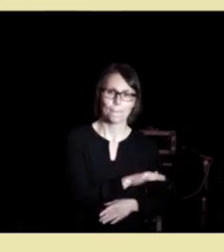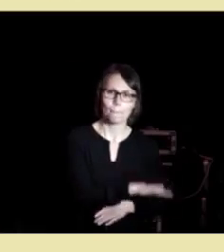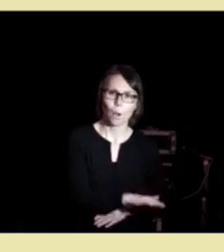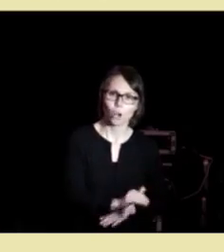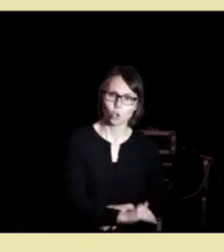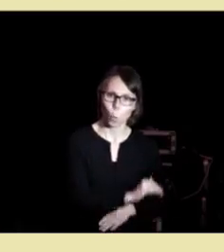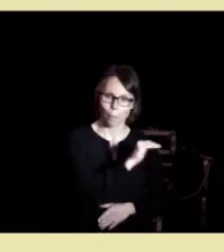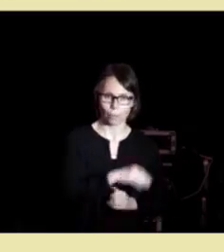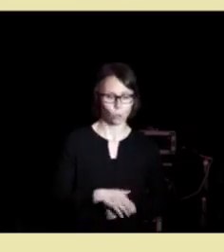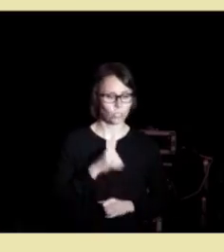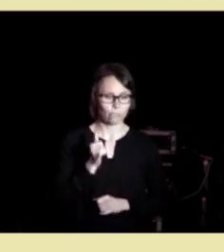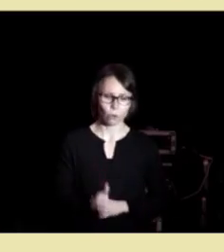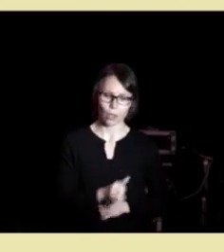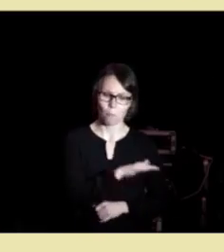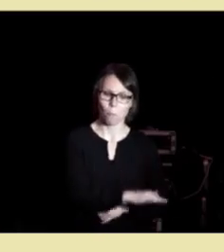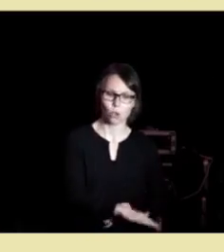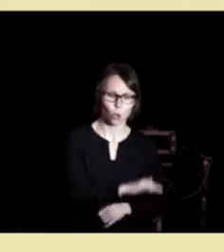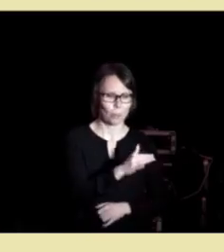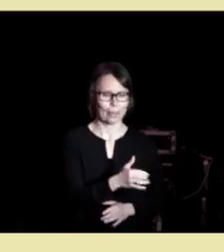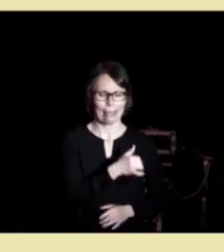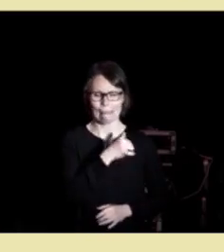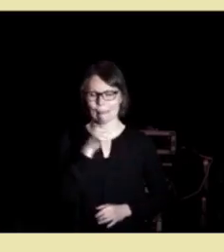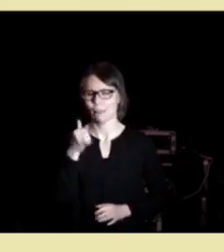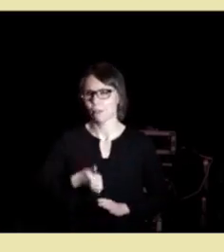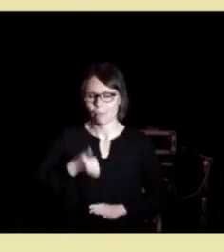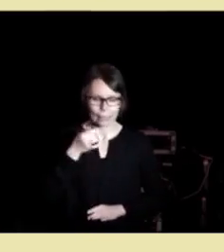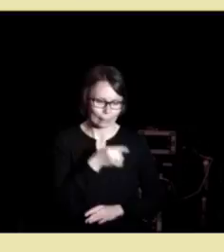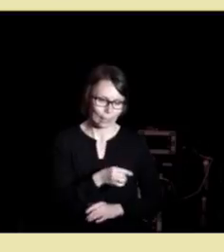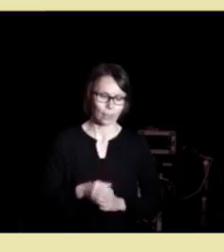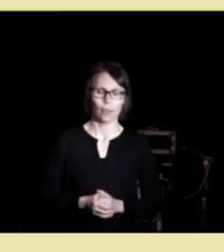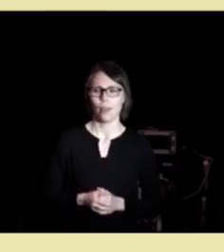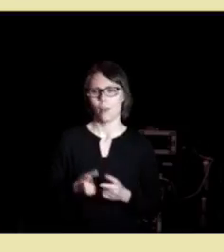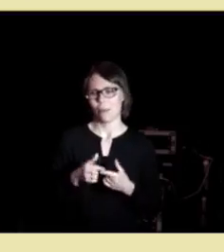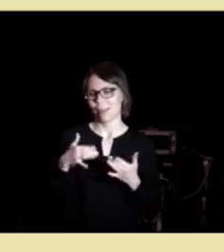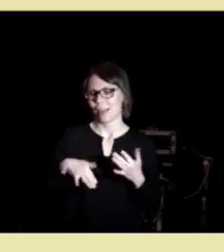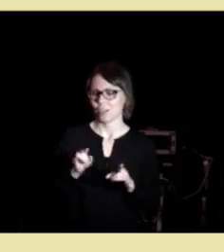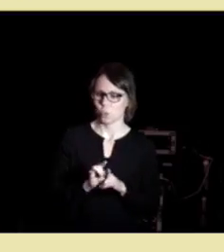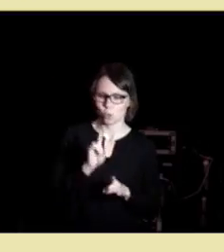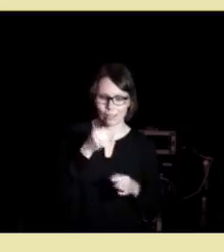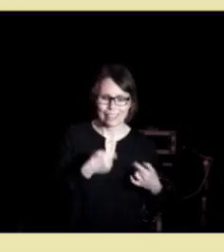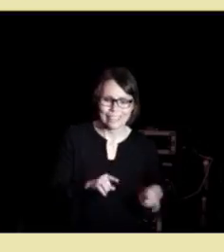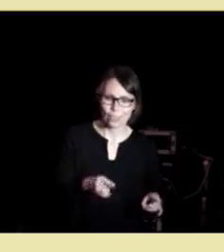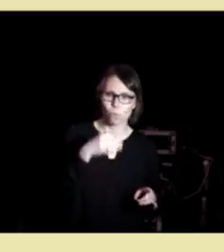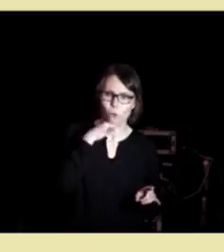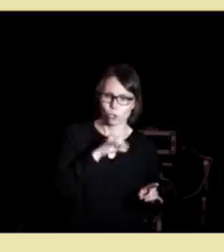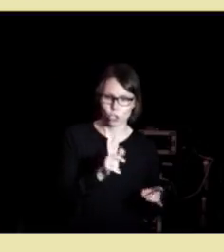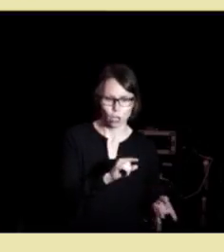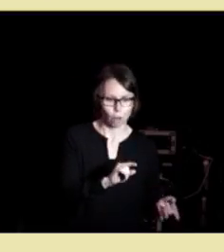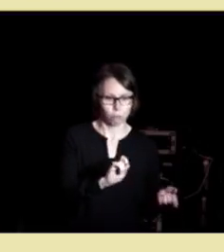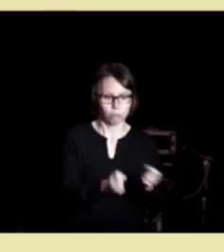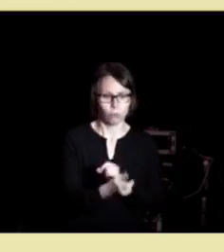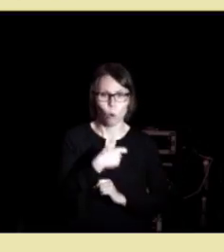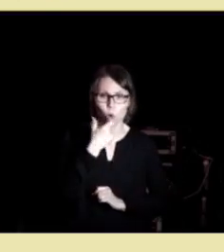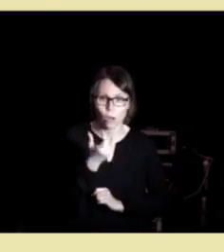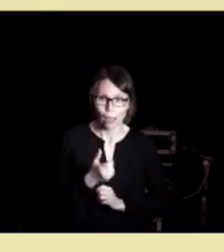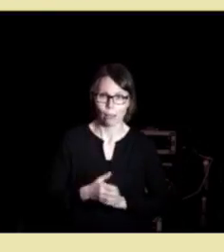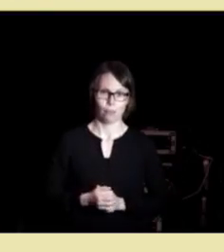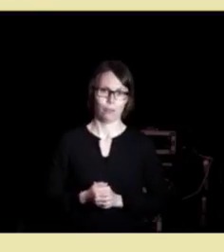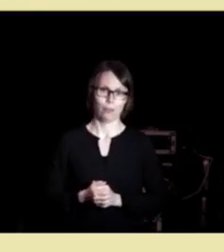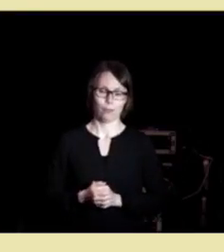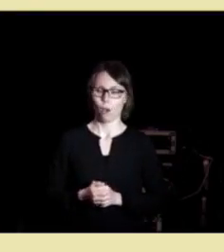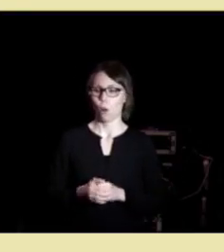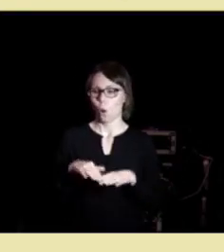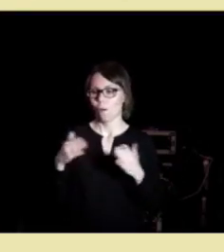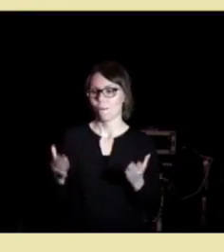det er klart at barndommen er ekstremt viktig, men det er ikke sånn at vi kan gi opp folk fordi at de er blitt unge. Og